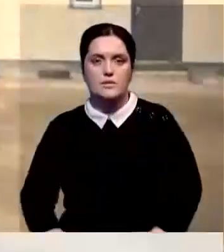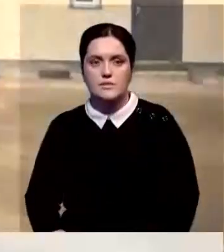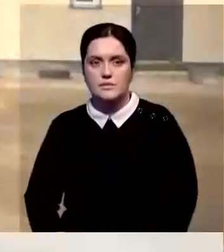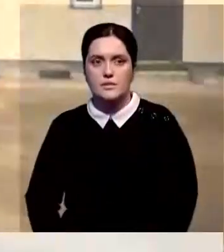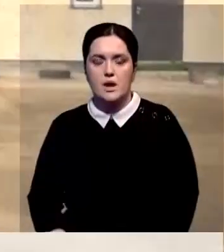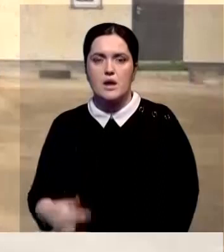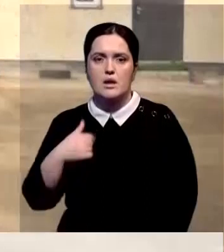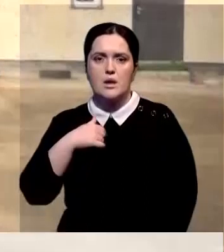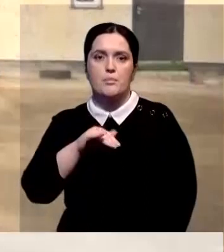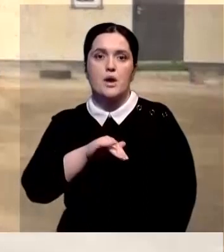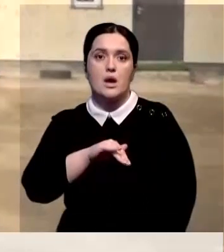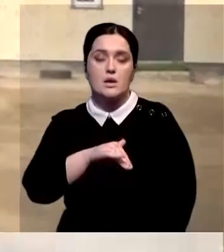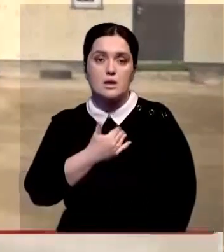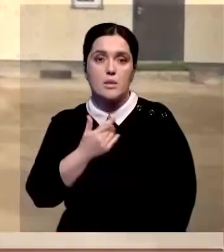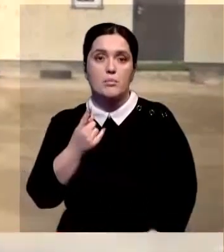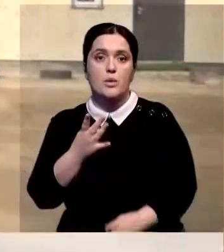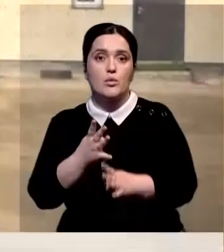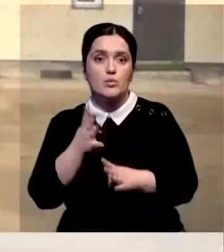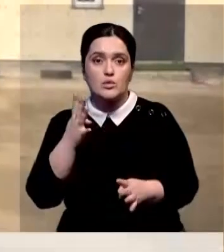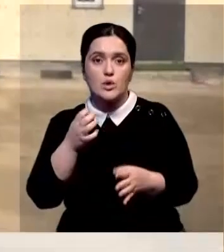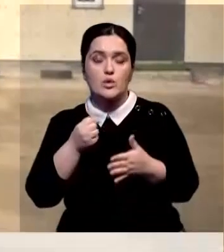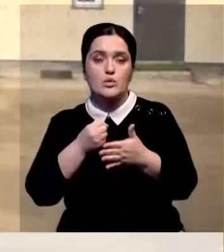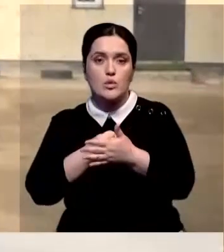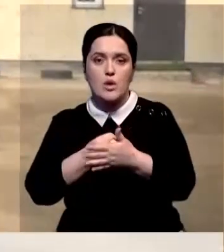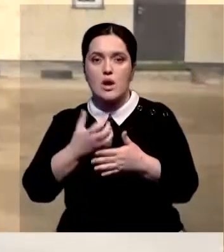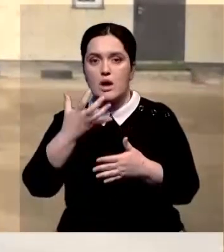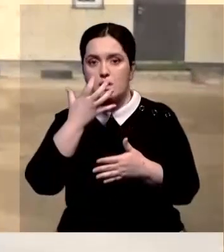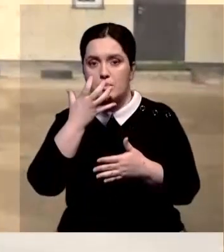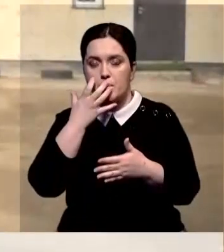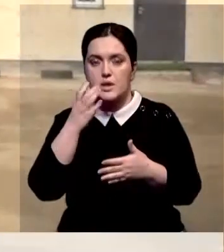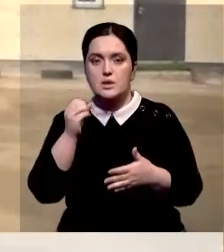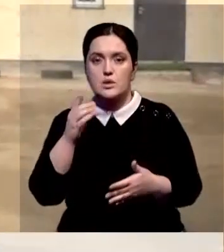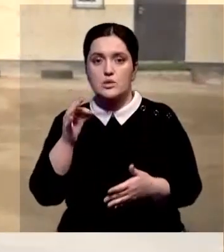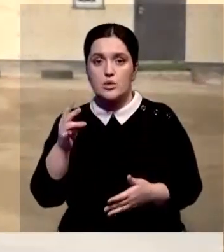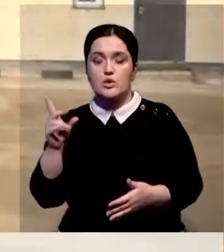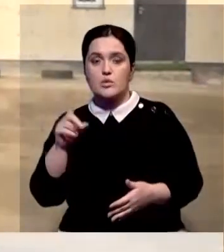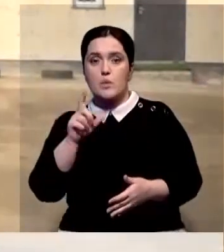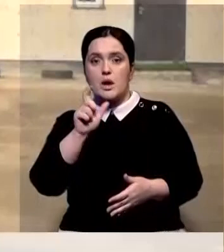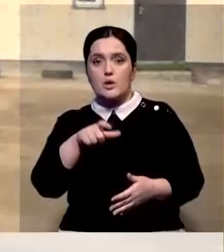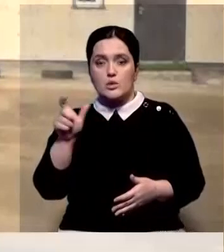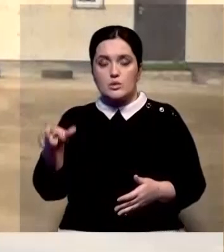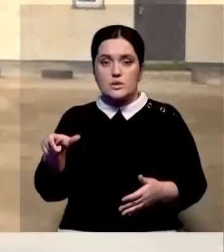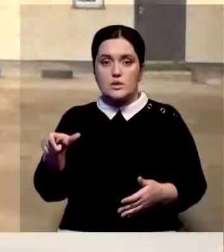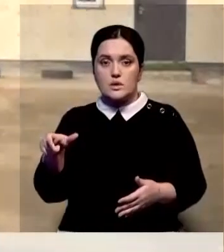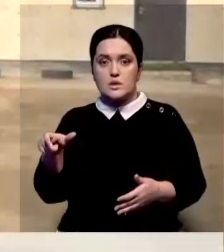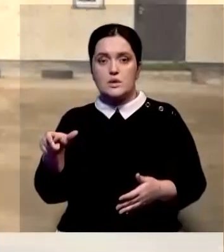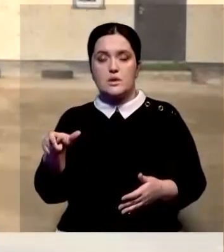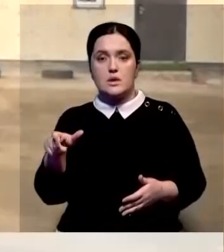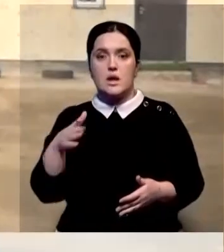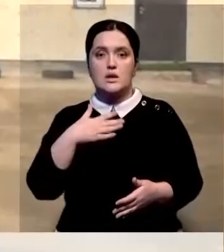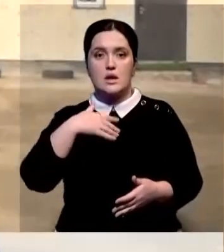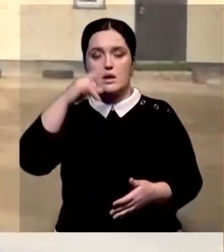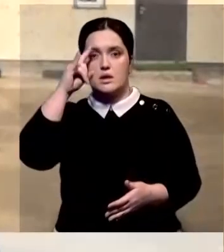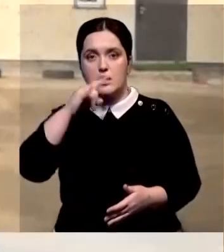Нам хотелось успеть, во-первых, в первую очередь до отопительного сезона, чтобы люди, наши рядовые газостанции,